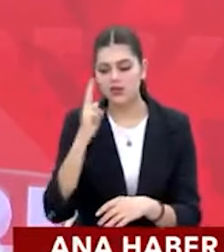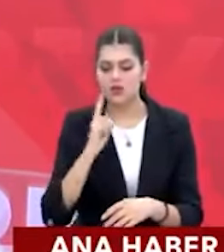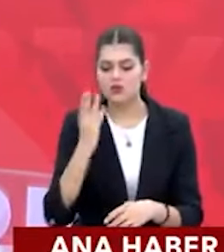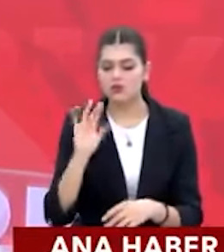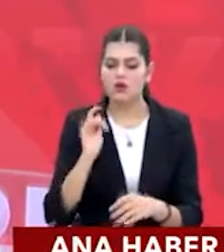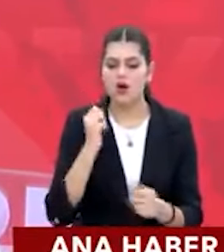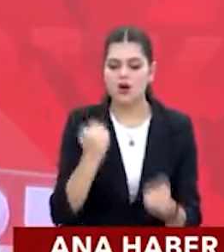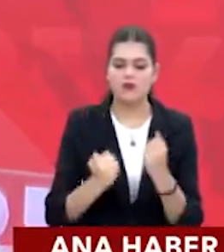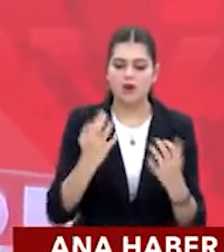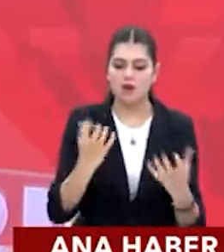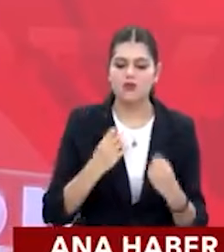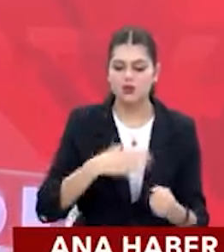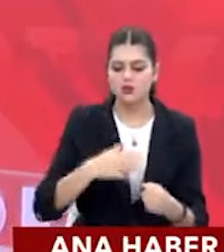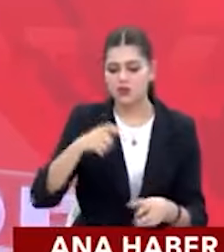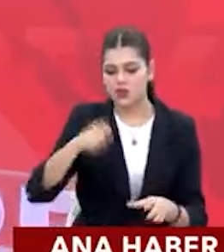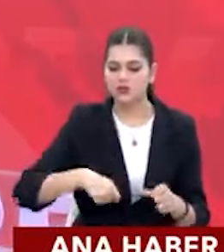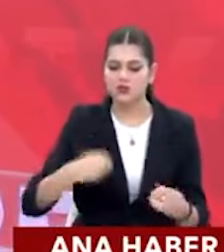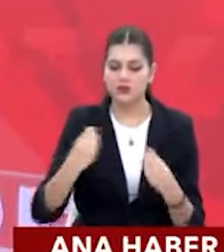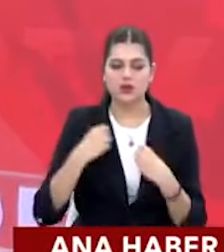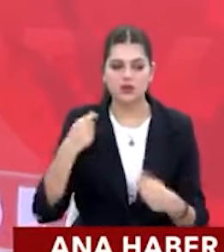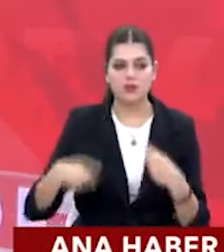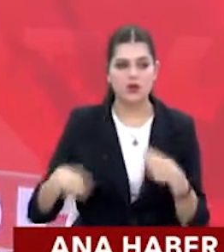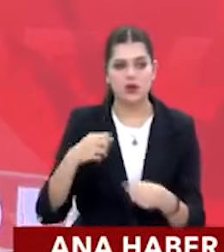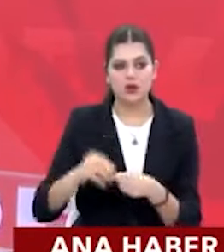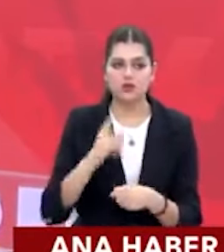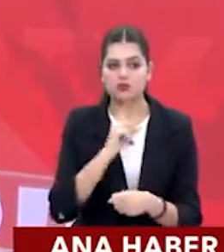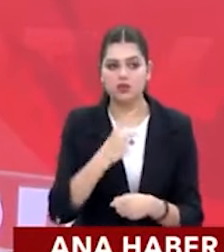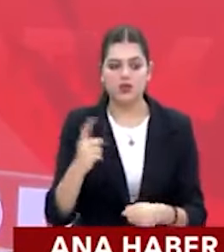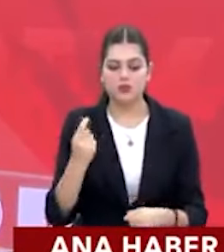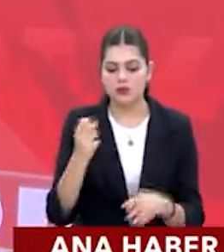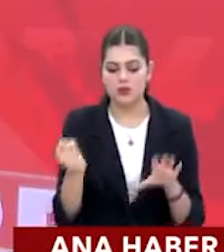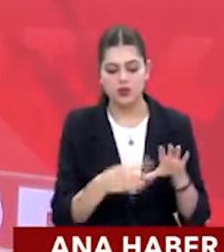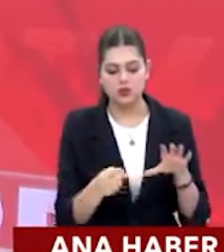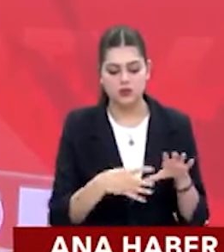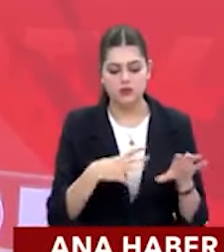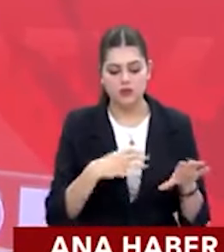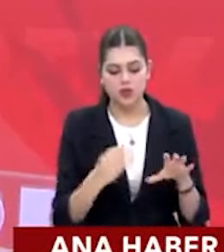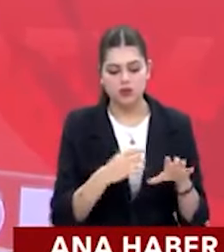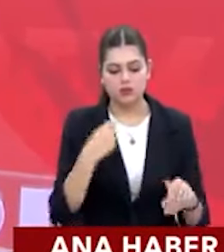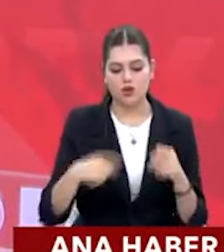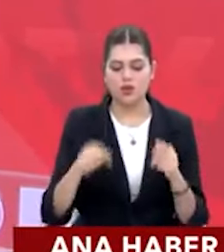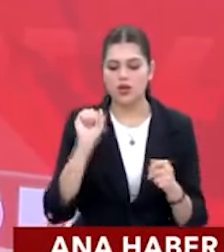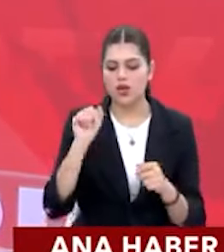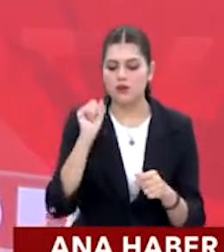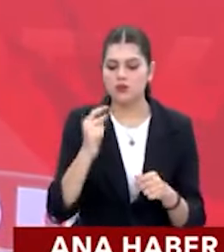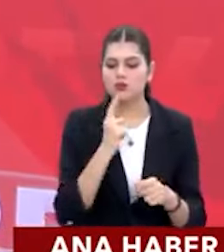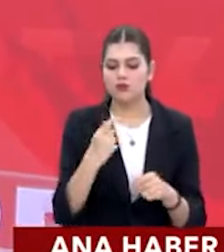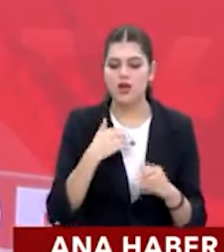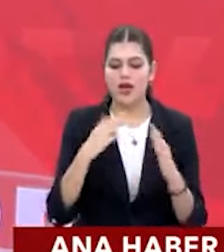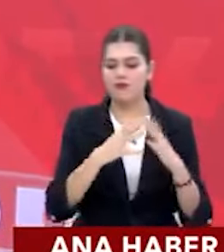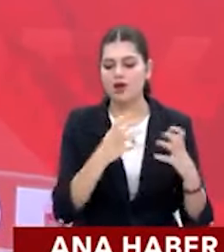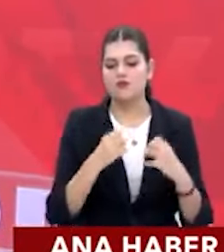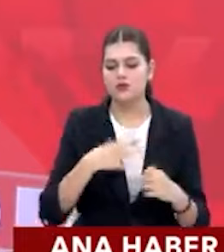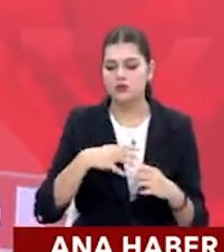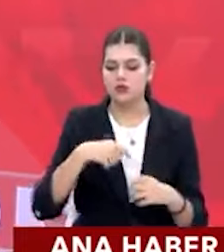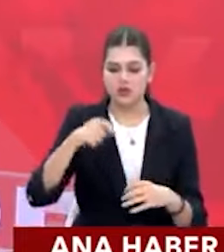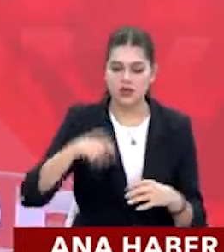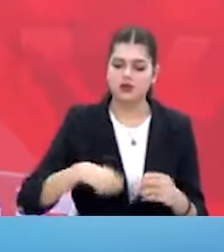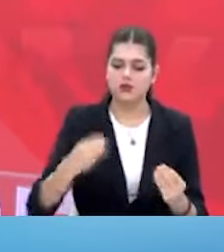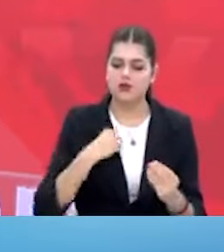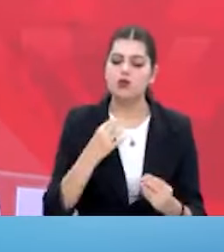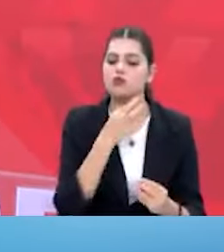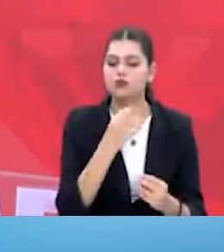olduğu için ben otomobil almak istiyorum, bana kredi ver diyor bankalara. Birilerinin birikimi var. O birikimleriyle bankanın kapısını çalıyoruz. Ben ev almak istiyorum, hadi bana